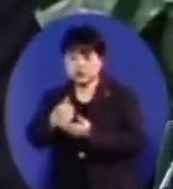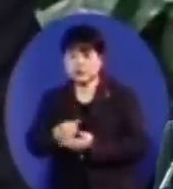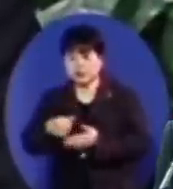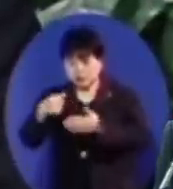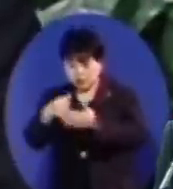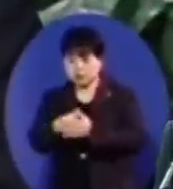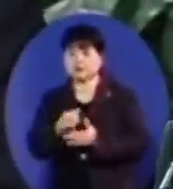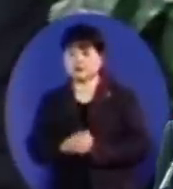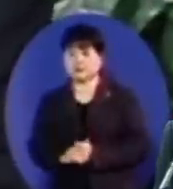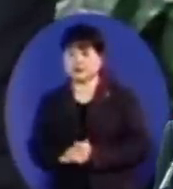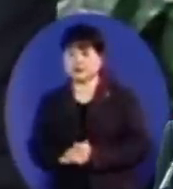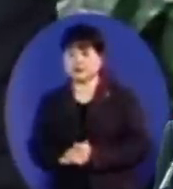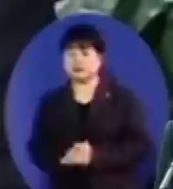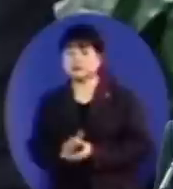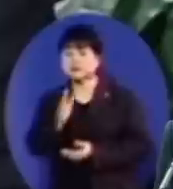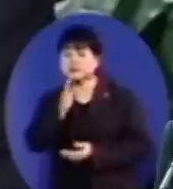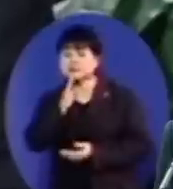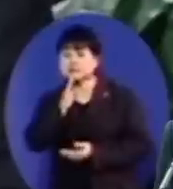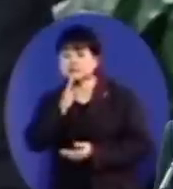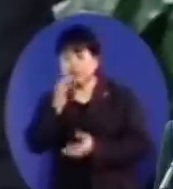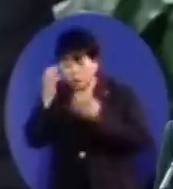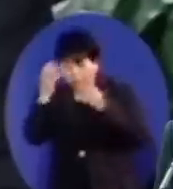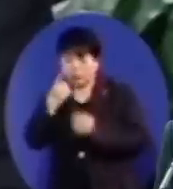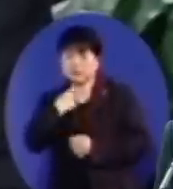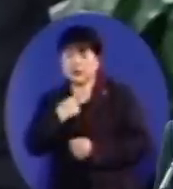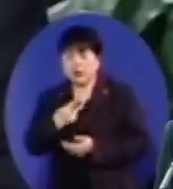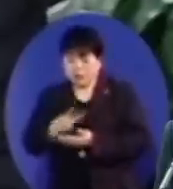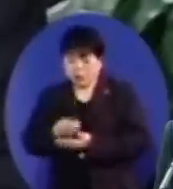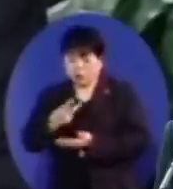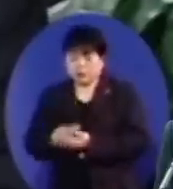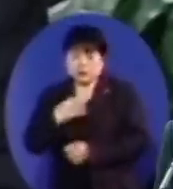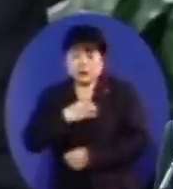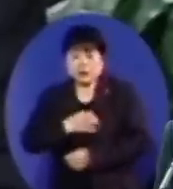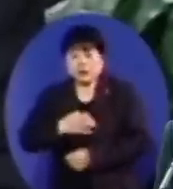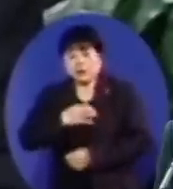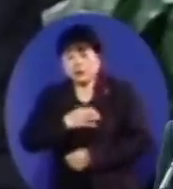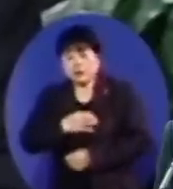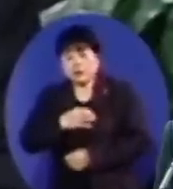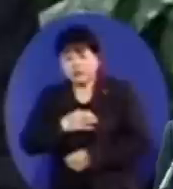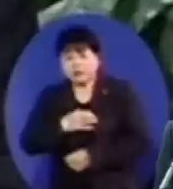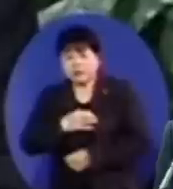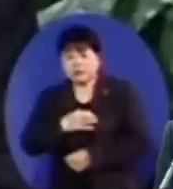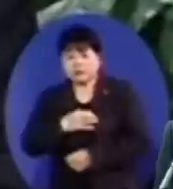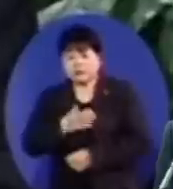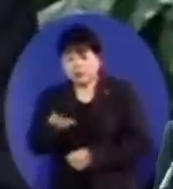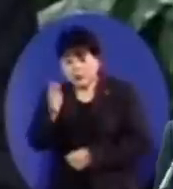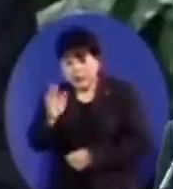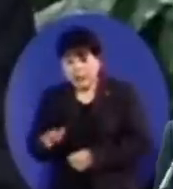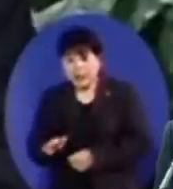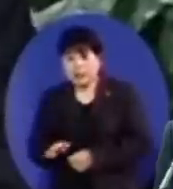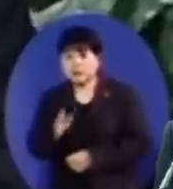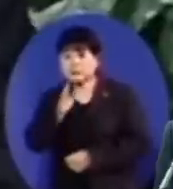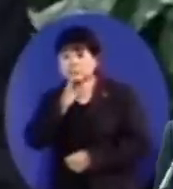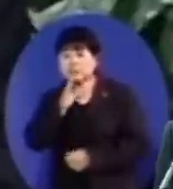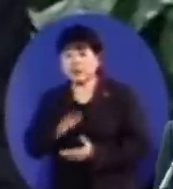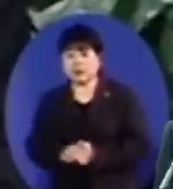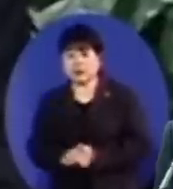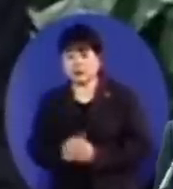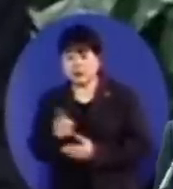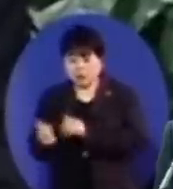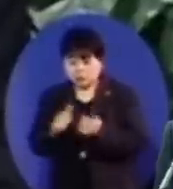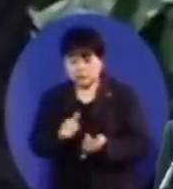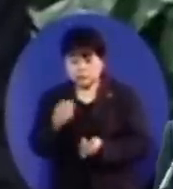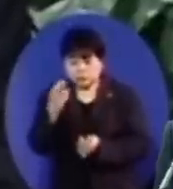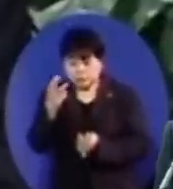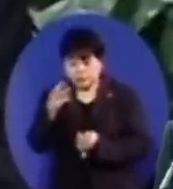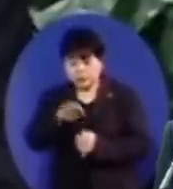택하였으십니다. 차라리 내가 고통당하고 몸부림치고 괴로워할지라도, 차라리 죽어서